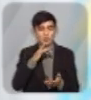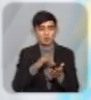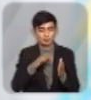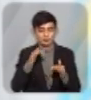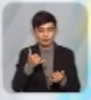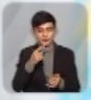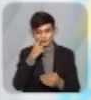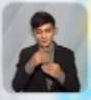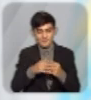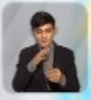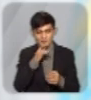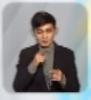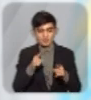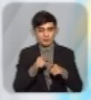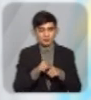жақын аралықтарда